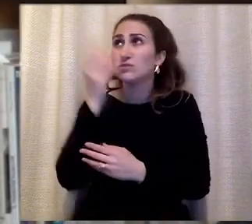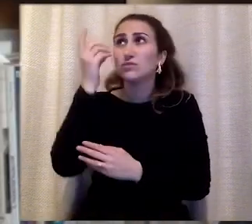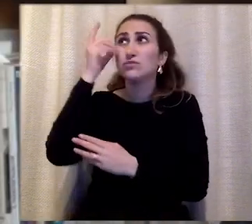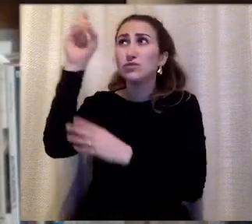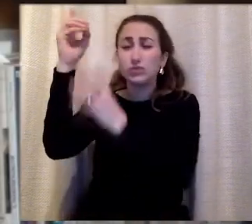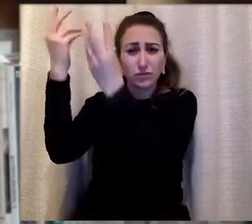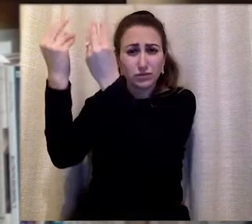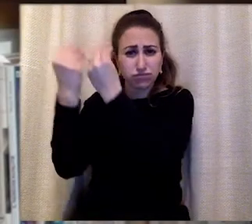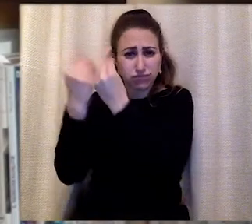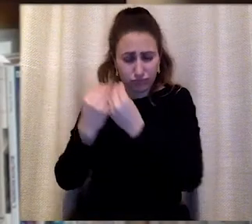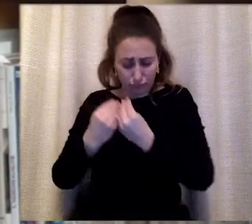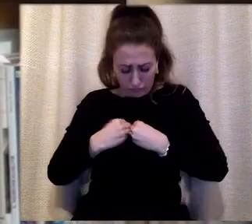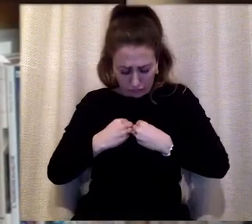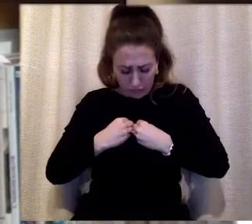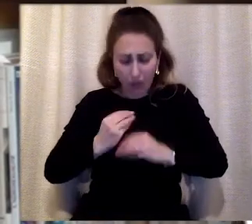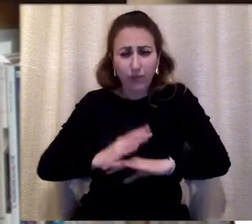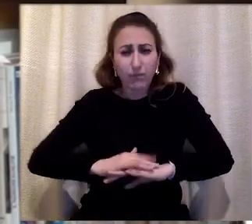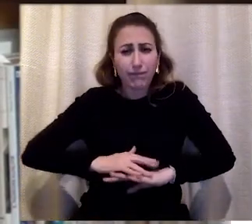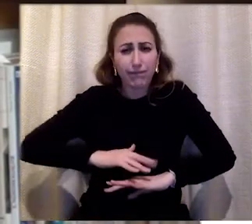de Dieu.